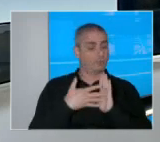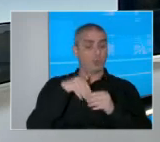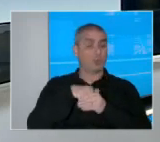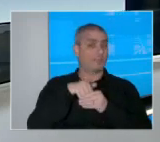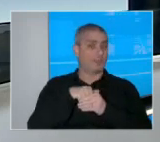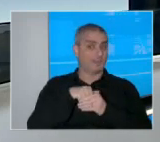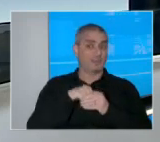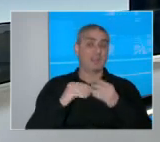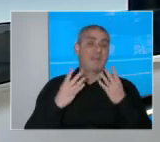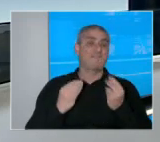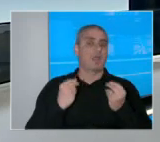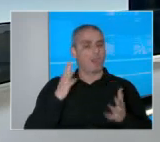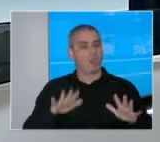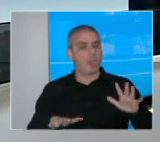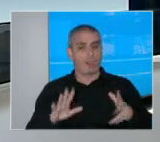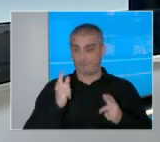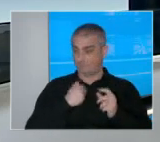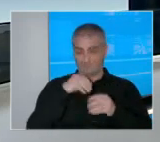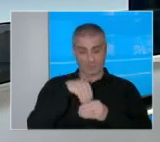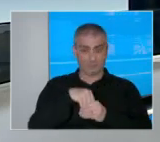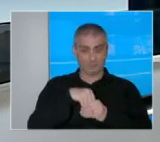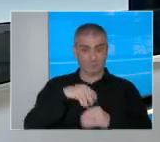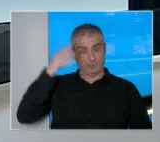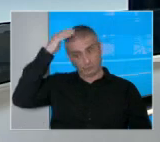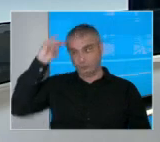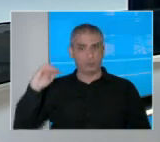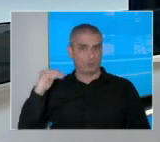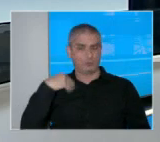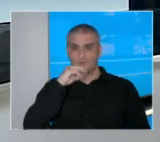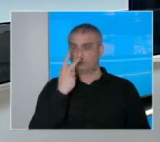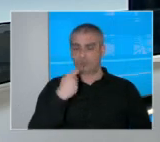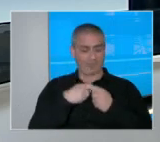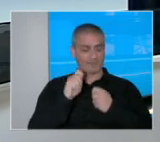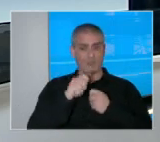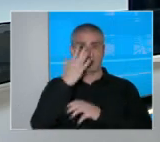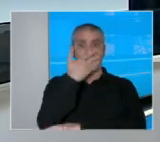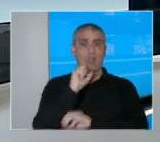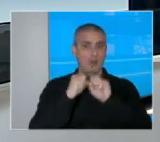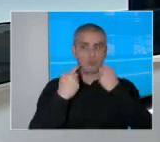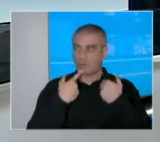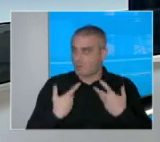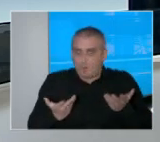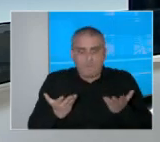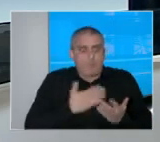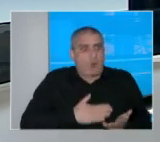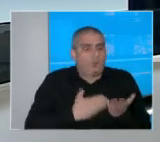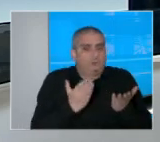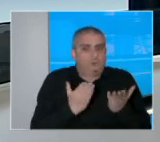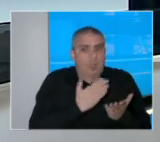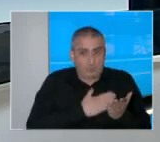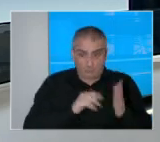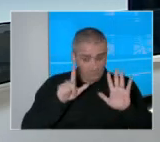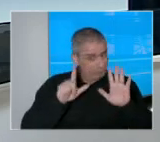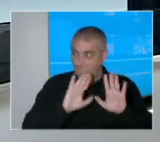פנימית, והרבה מתלבטים האם ללכת ולהצביע סמוטריץ'. בואו, דיברנו עם שני חברי כנסת מדגל התורה. הם אמרו, מה הוא רוצה? הוא רוצה שגם